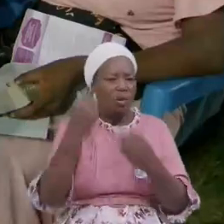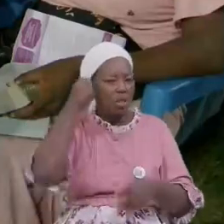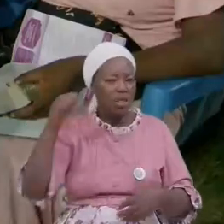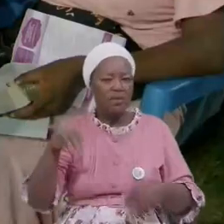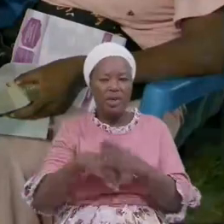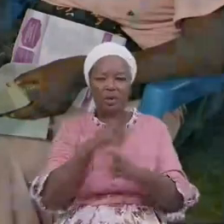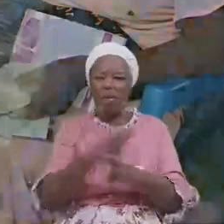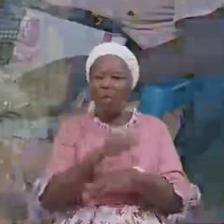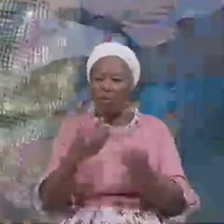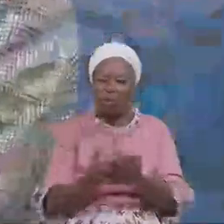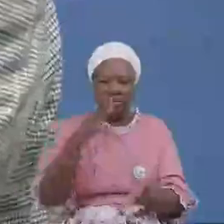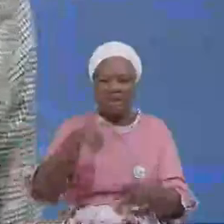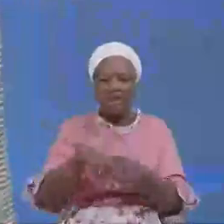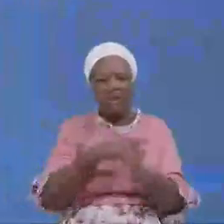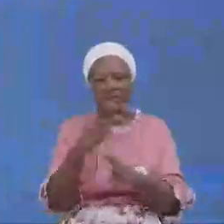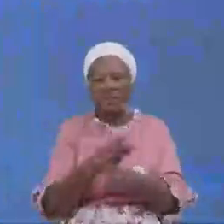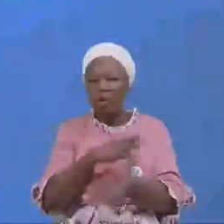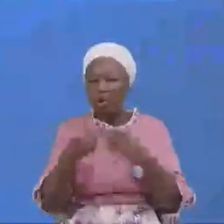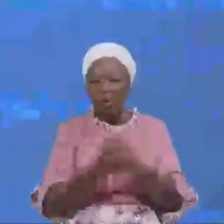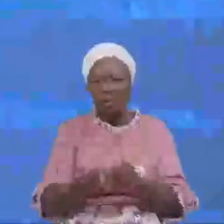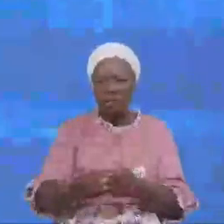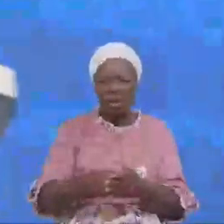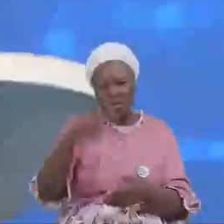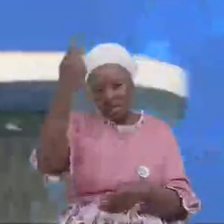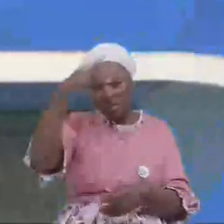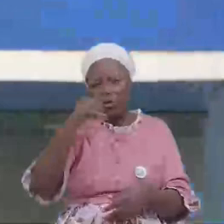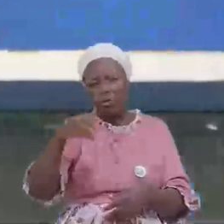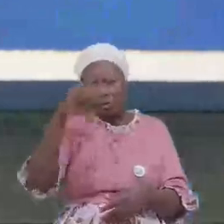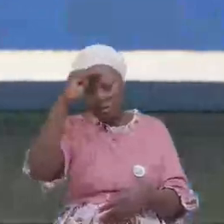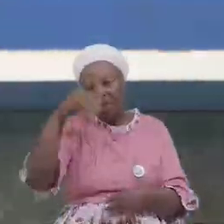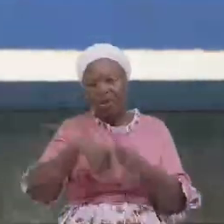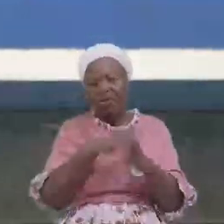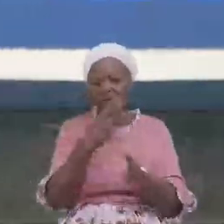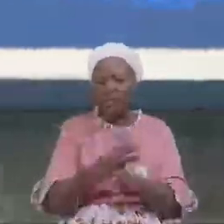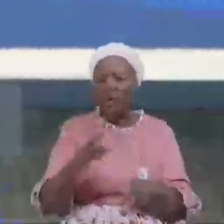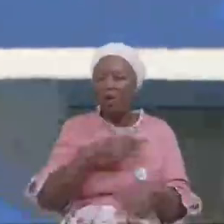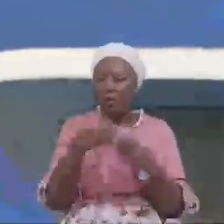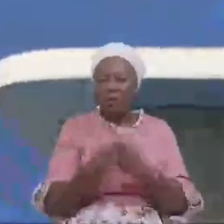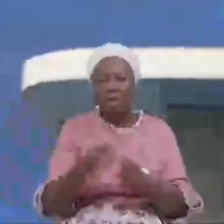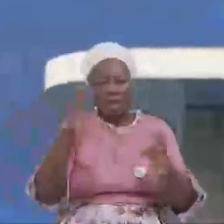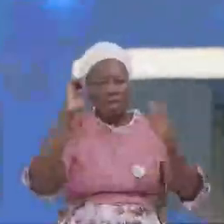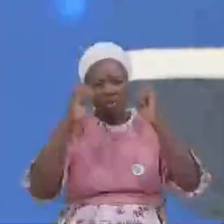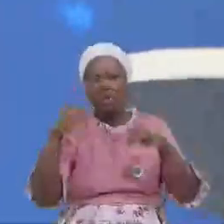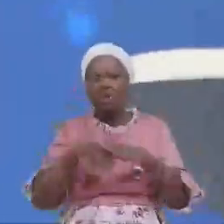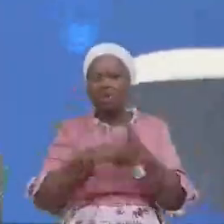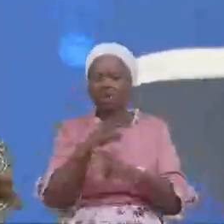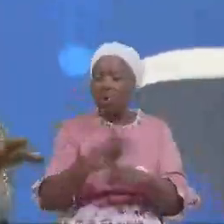du monde, toutes les idéologies du monde, toutes les études du monde, toutes les soi-disant